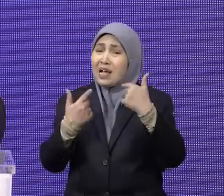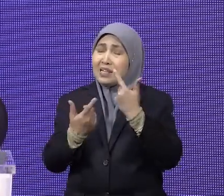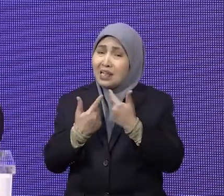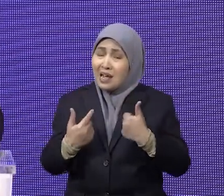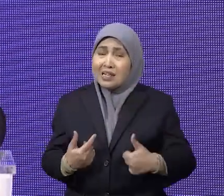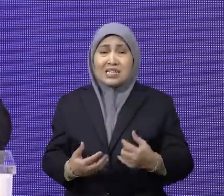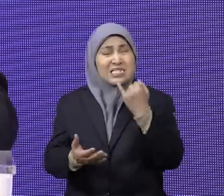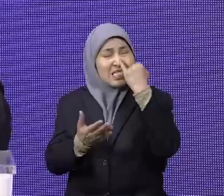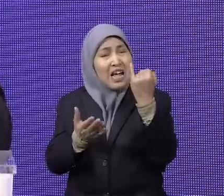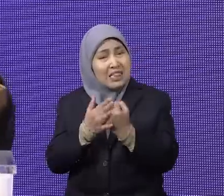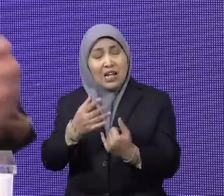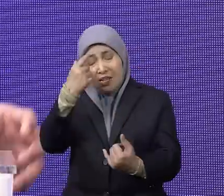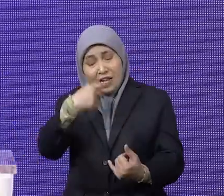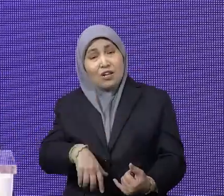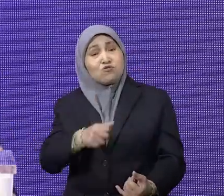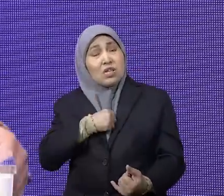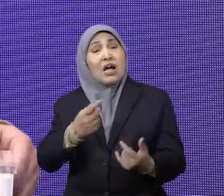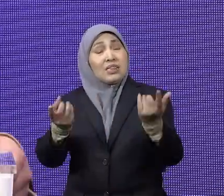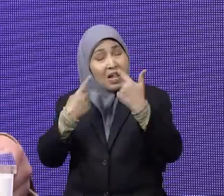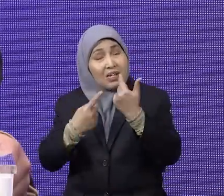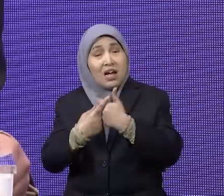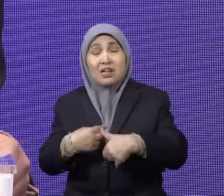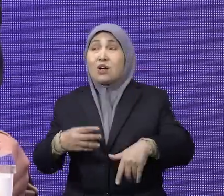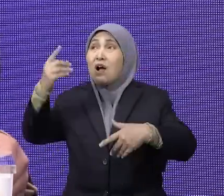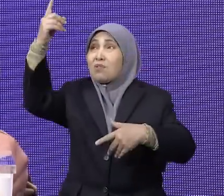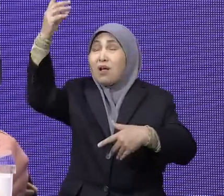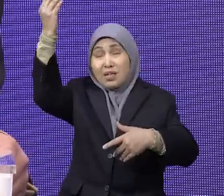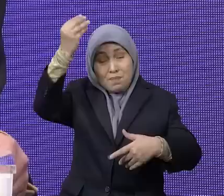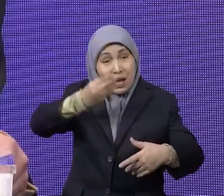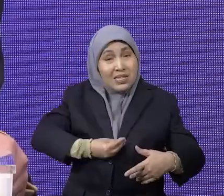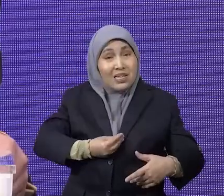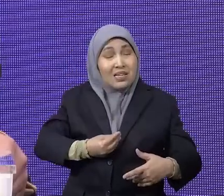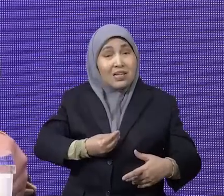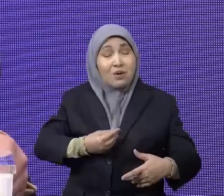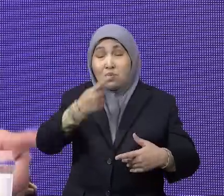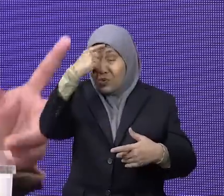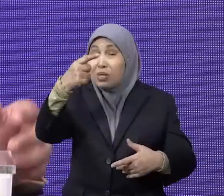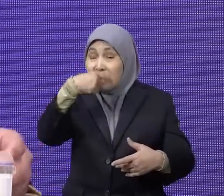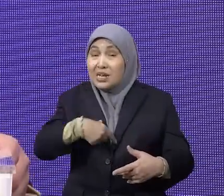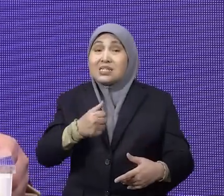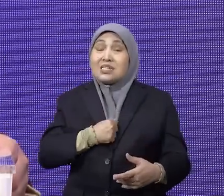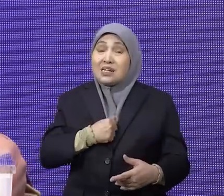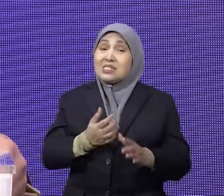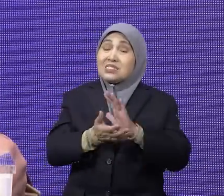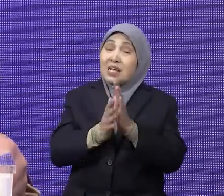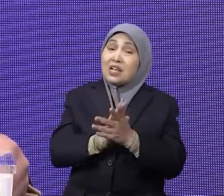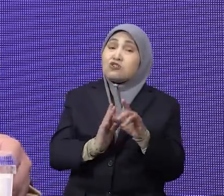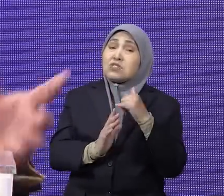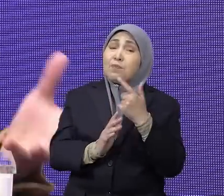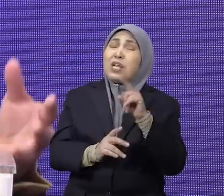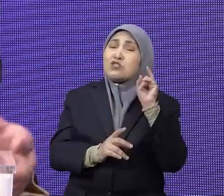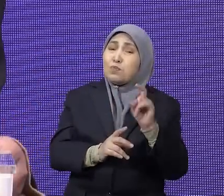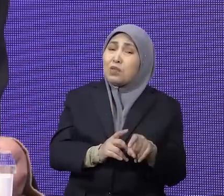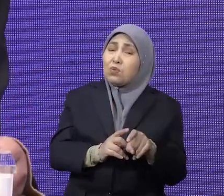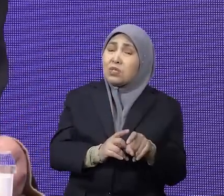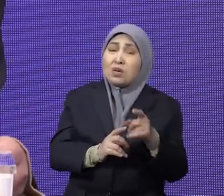itu datang daripada kejahatan dirinya, sebaliknya datang daripada kurniaan Allah Subhanahu Wa Taala buat dirinya. Maka